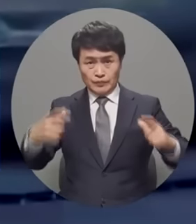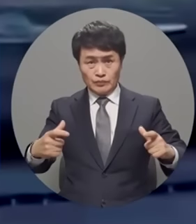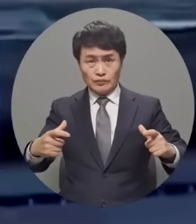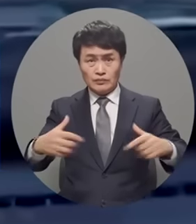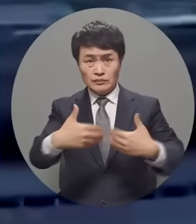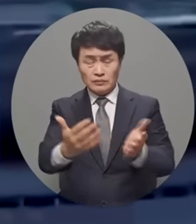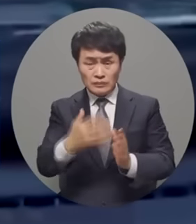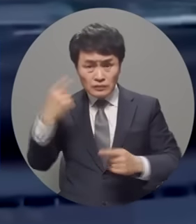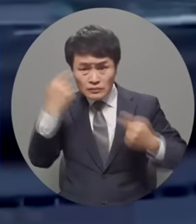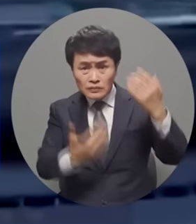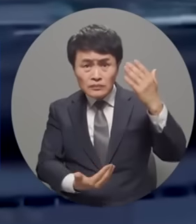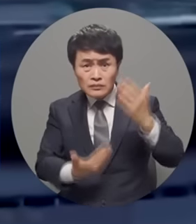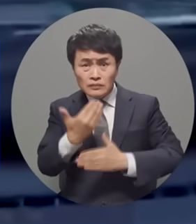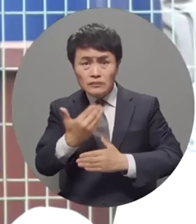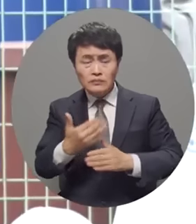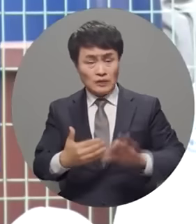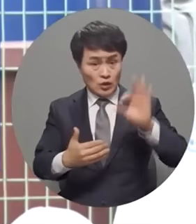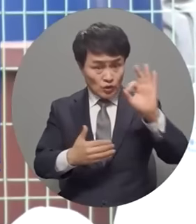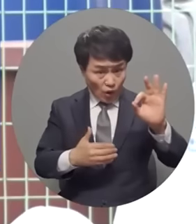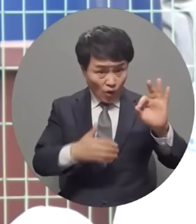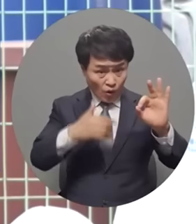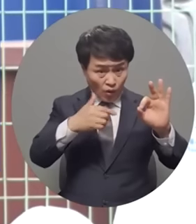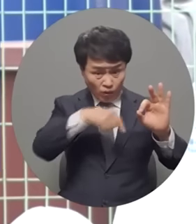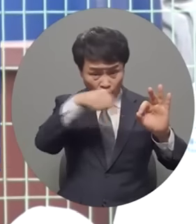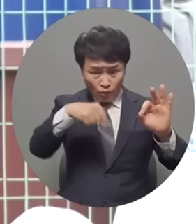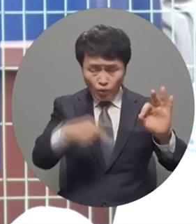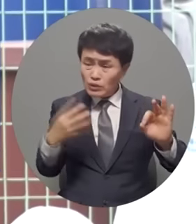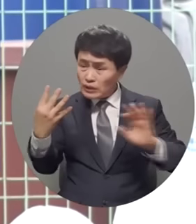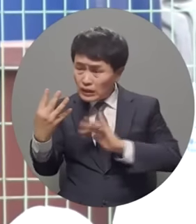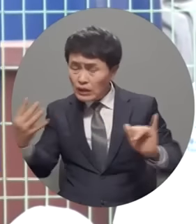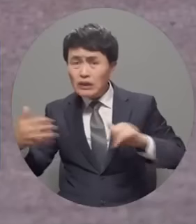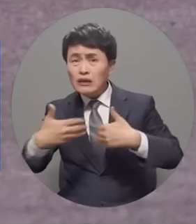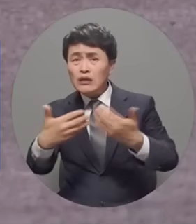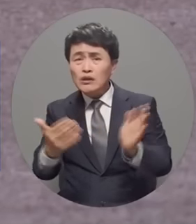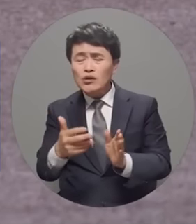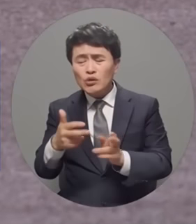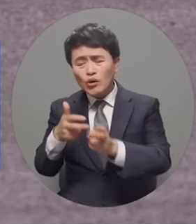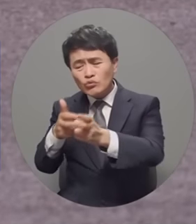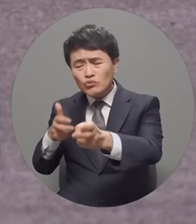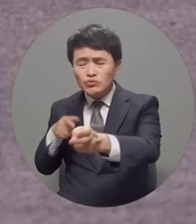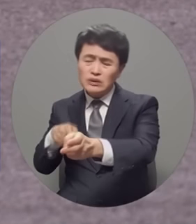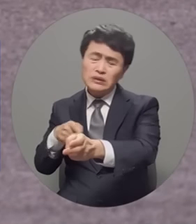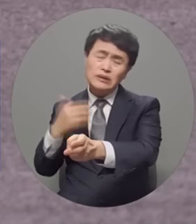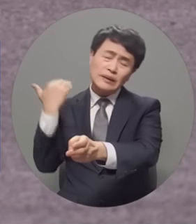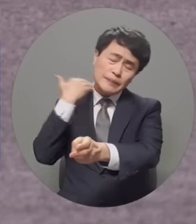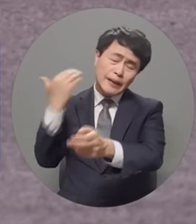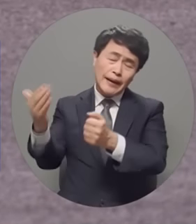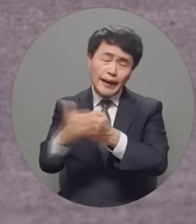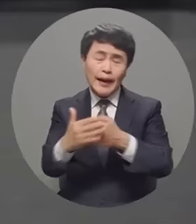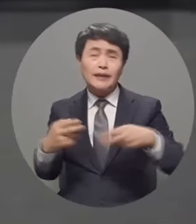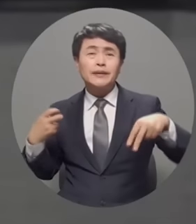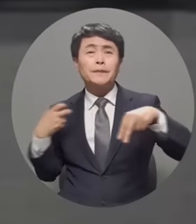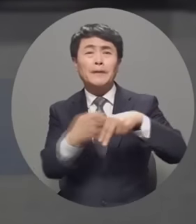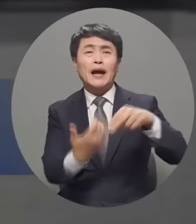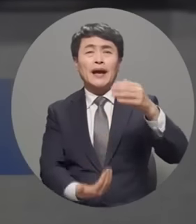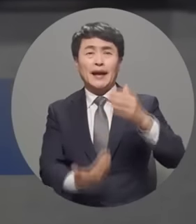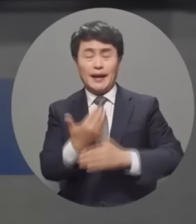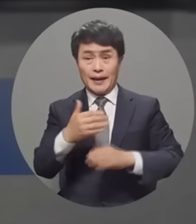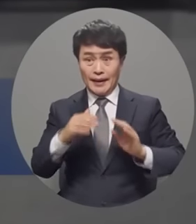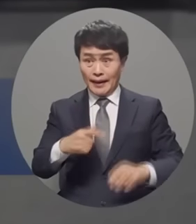중상자가 나온 교통사고 10건 중 4건은 주정차 차량이 운전자의 시야를 가린 탓에 발생했습니다.